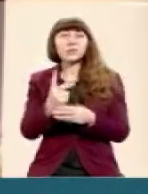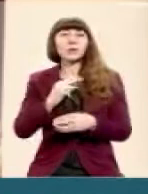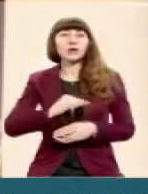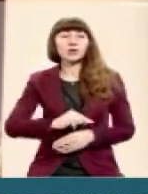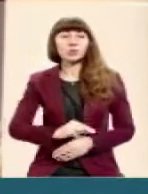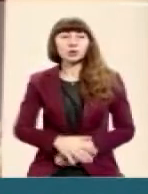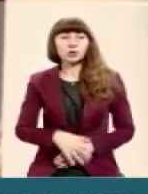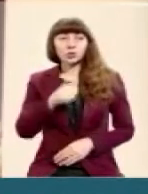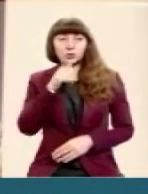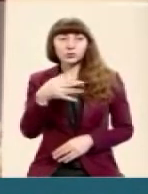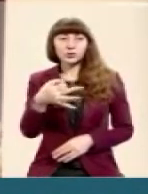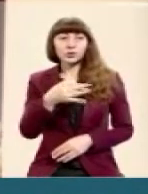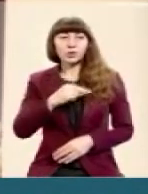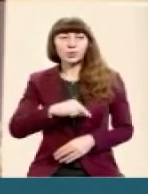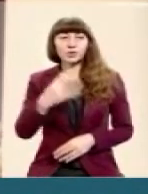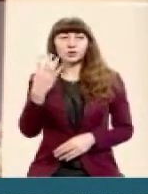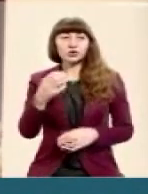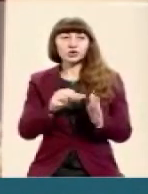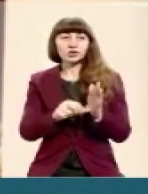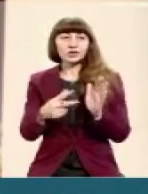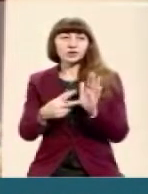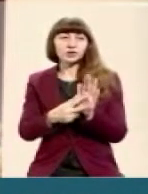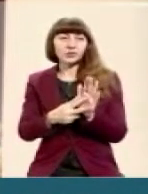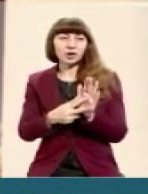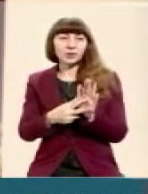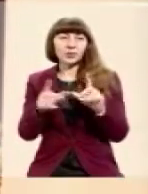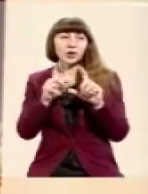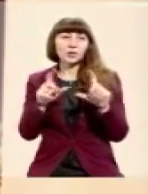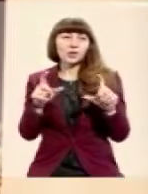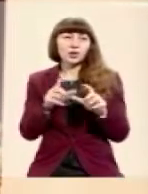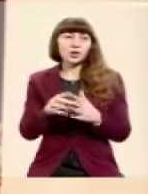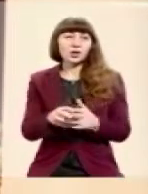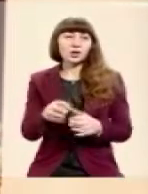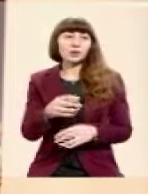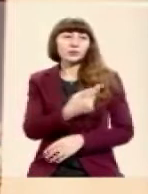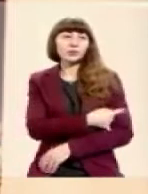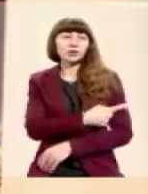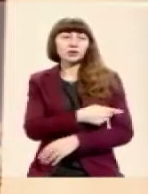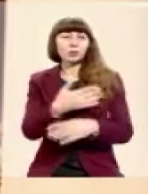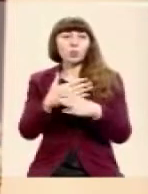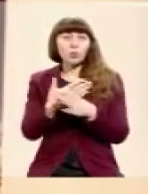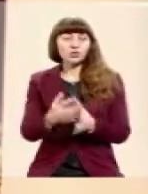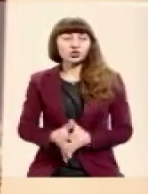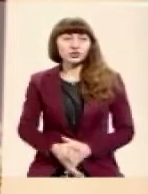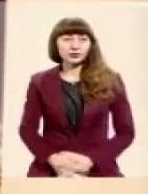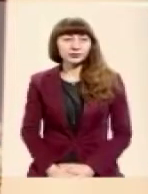В Костанайской области работает 468 объектов ПМСП. От